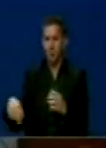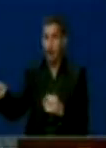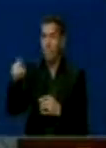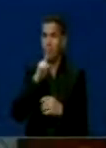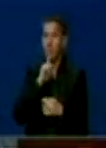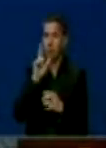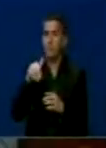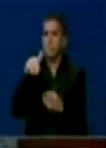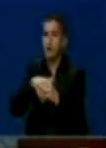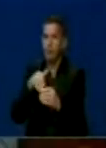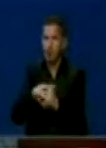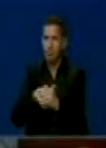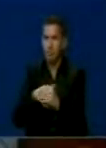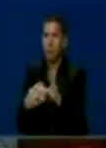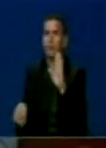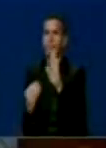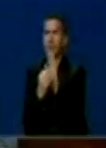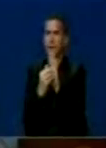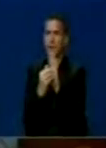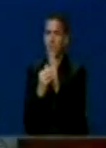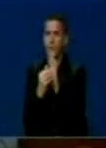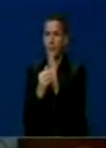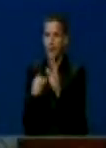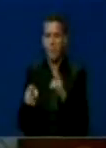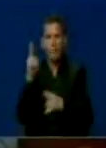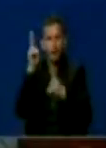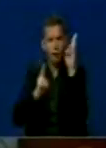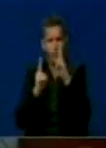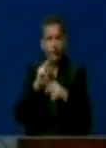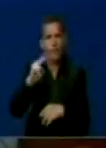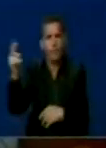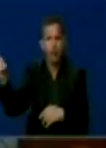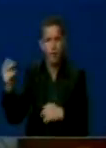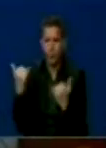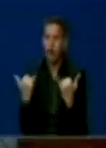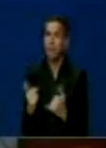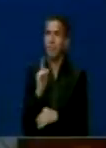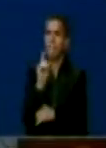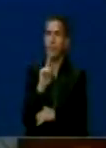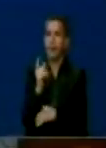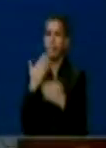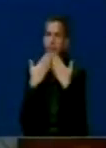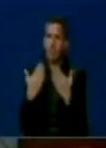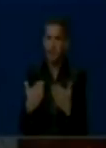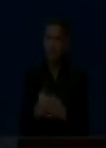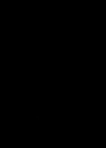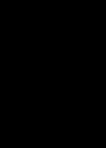kërkohet të futet në rendite. Por ajo do të jetë diskutim për seancat e ardhshme, jo për sot. Faleminderit.